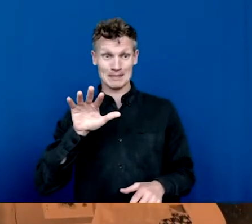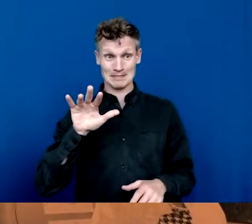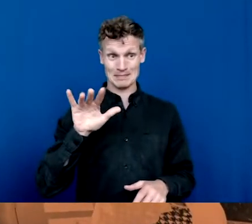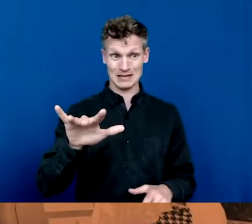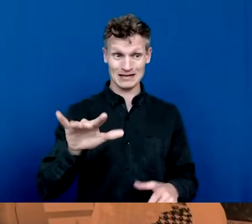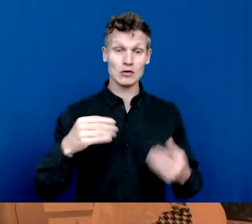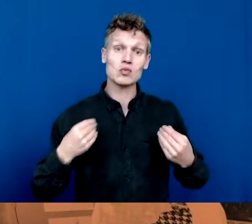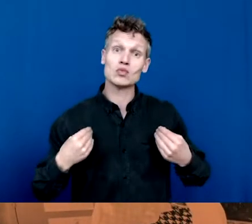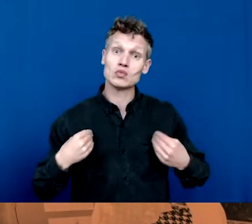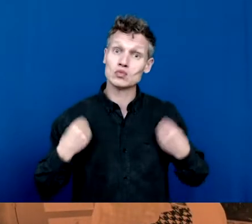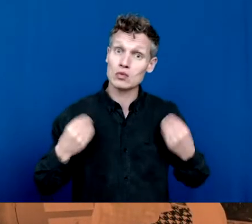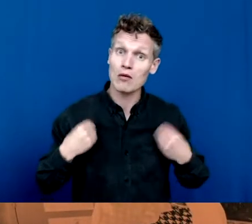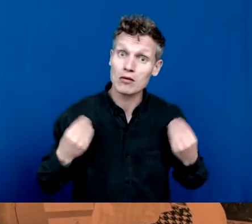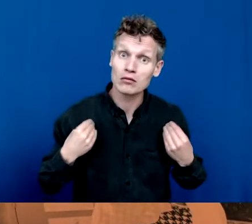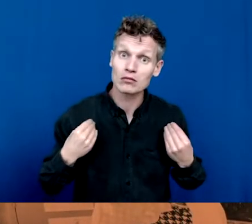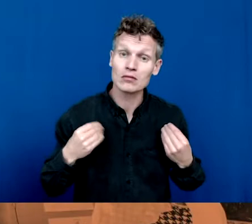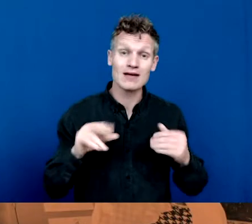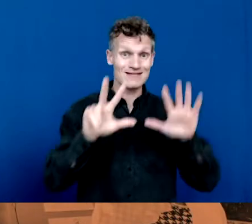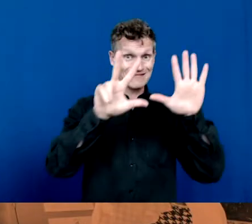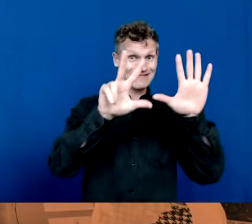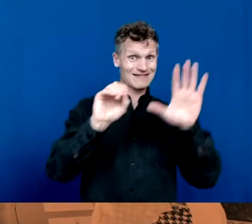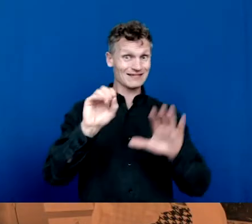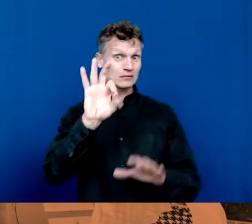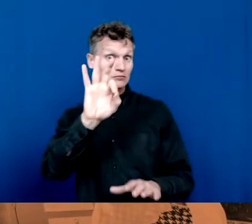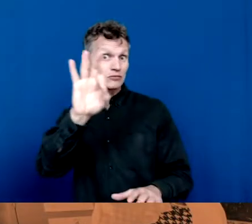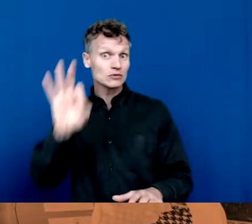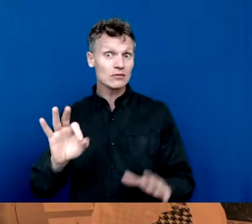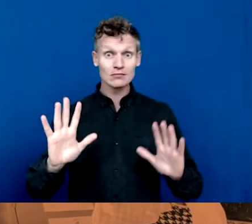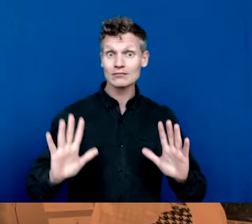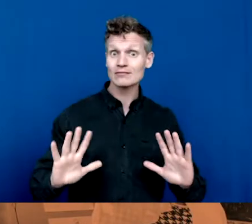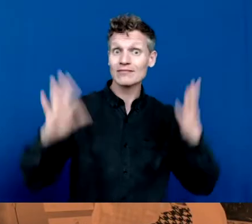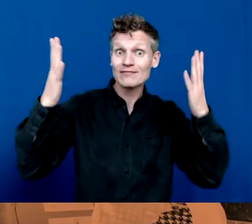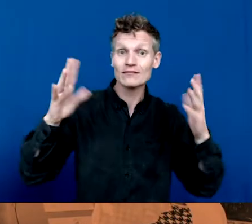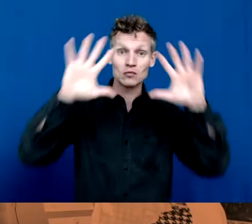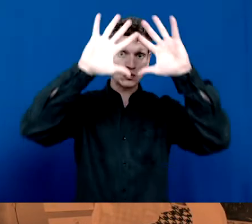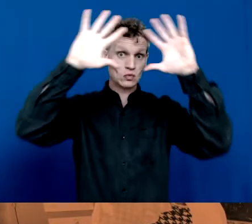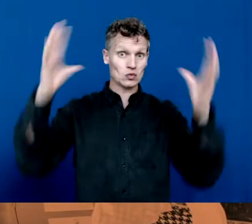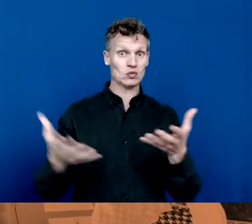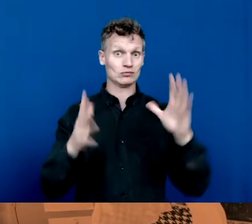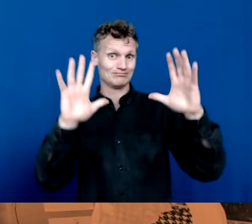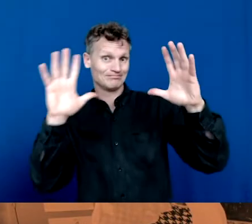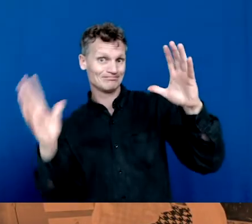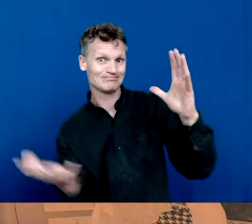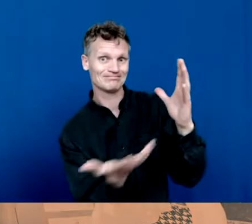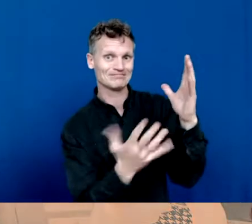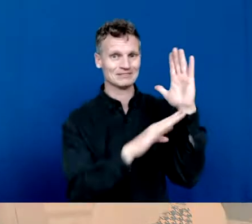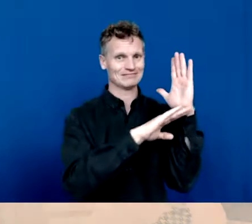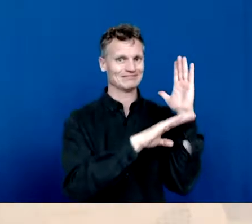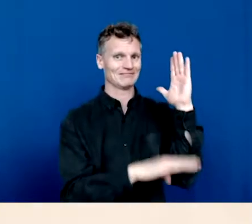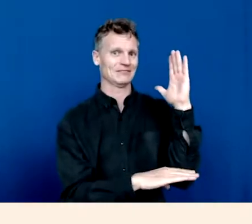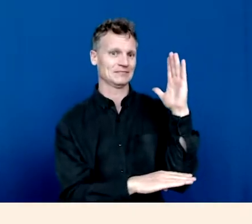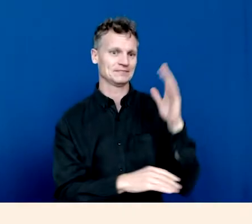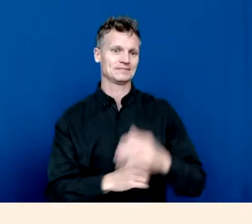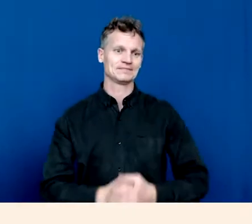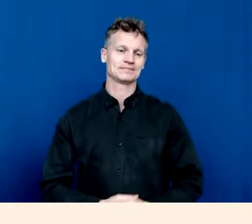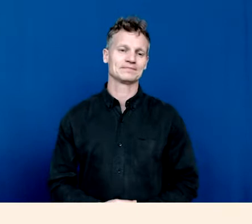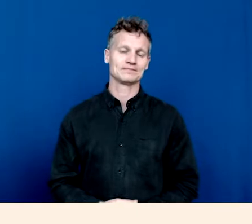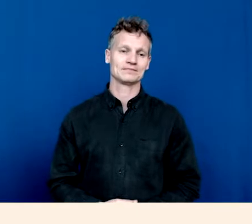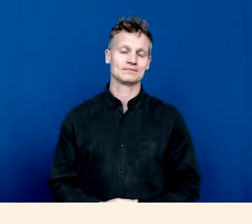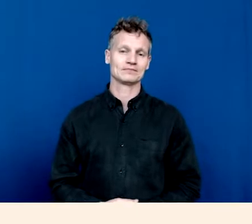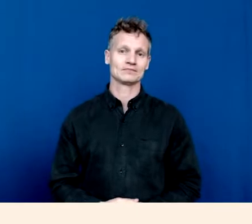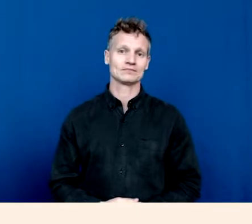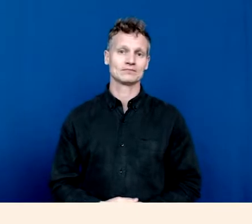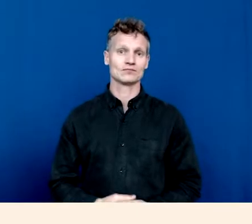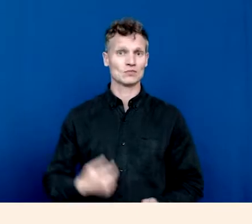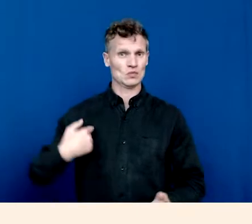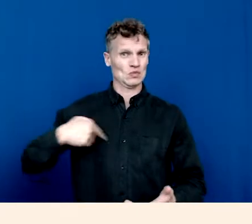dont environ 80 personnes vivent dans les pays en voie de développement. Nous sommes confrontés à des obstacles